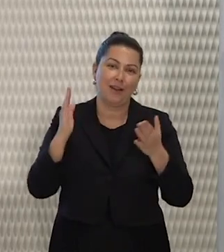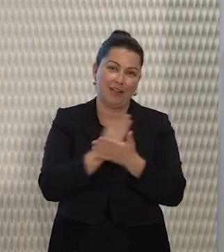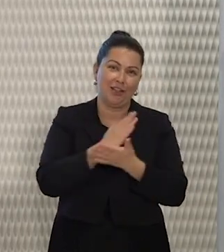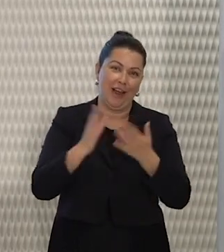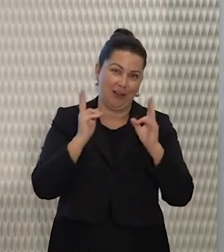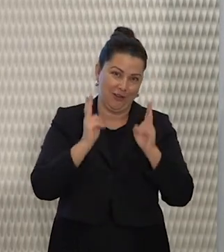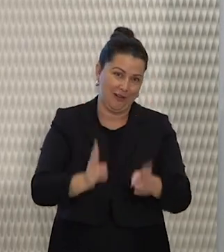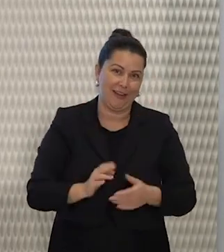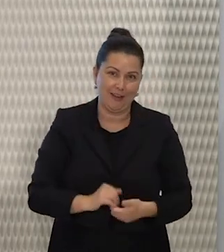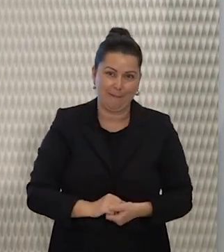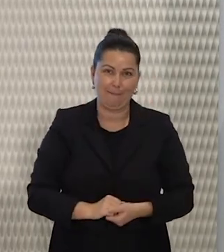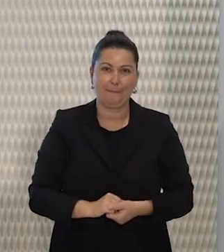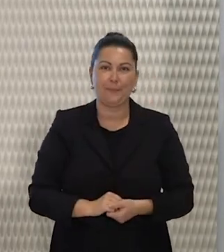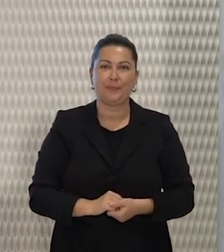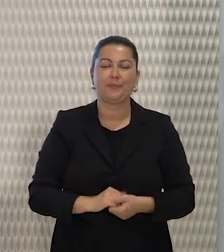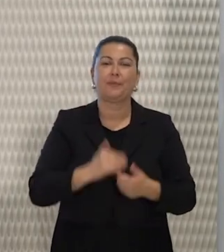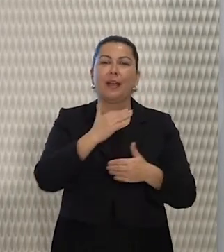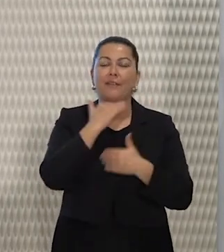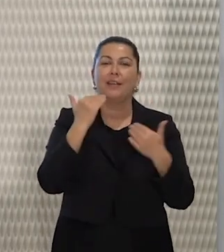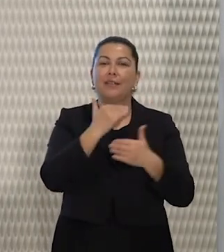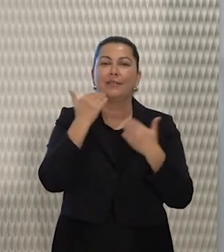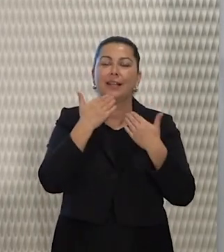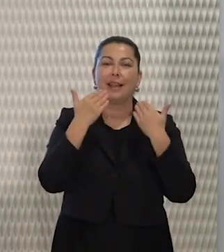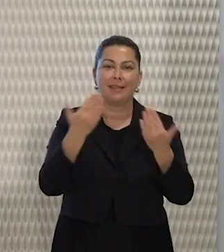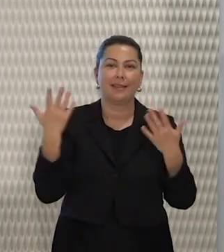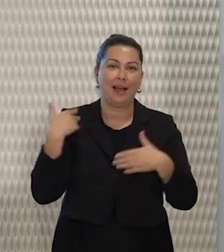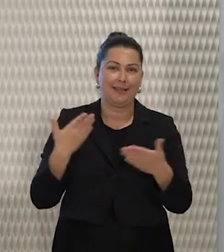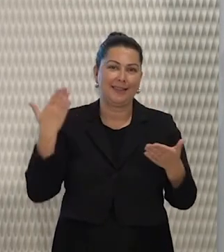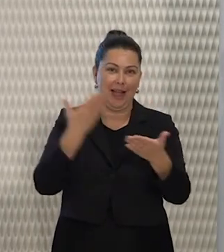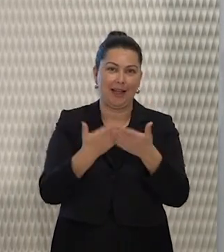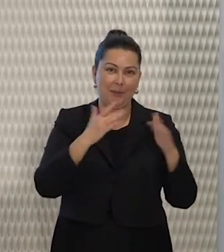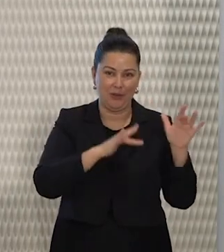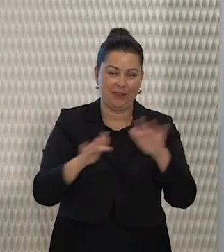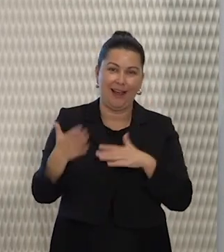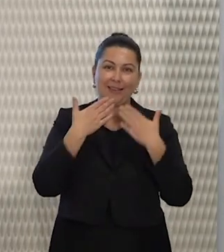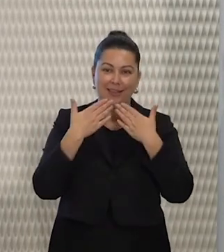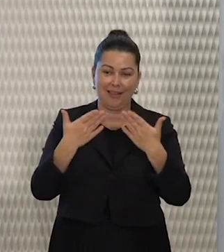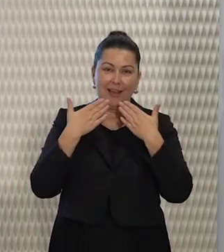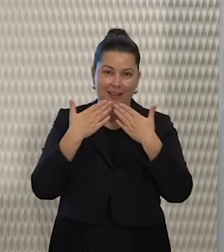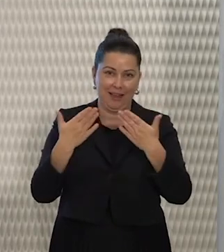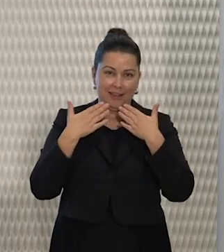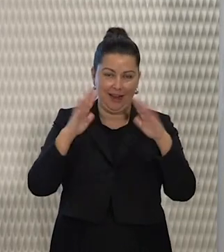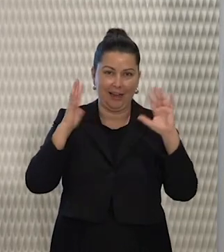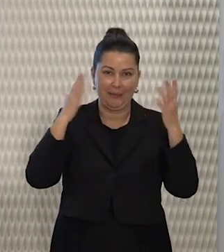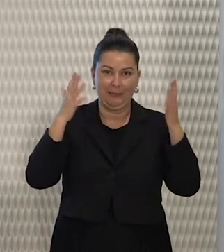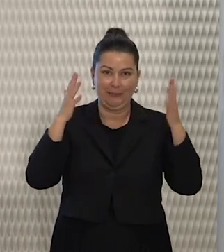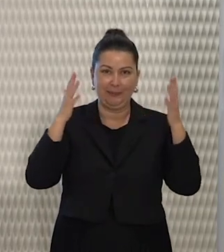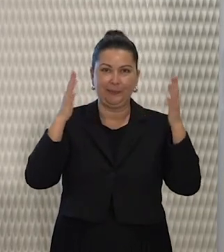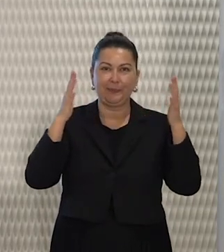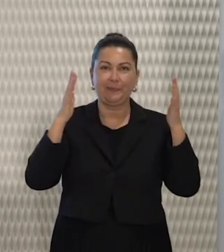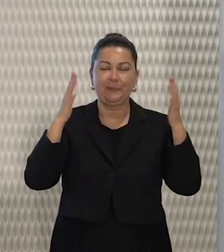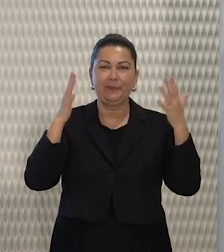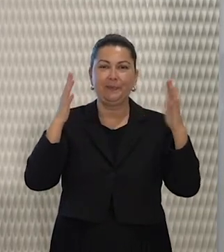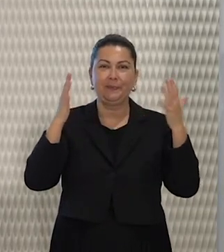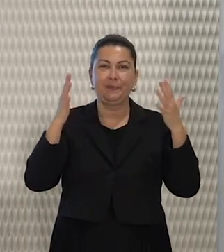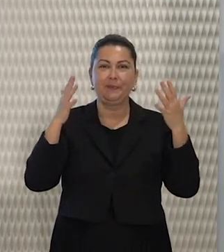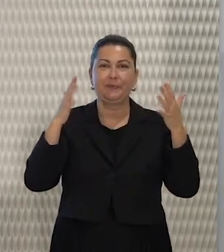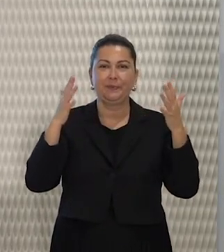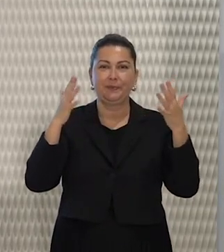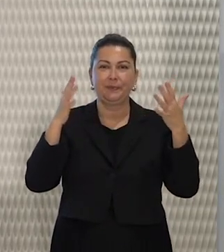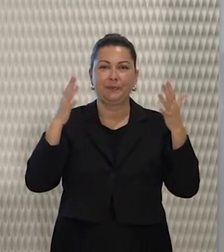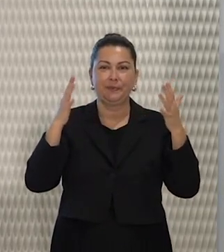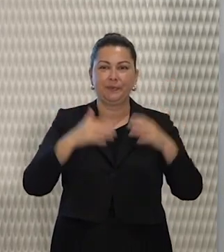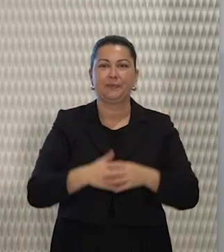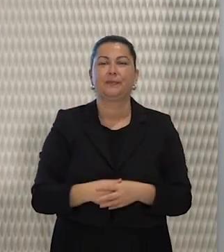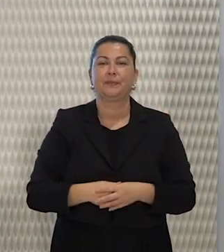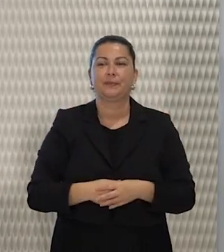treffen zu können. Vielen, vielen Dank, dass dieses Angebot da ist. Danke, Martina Sturmberger, Klaus Jungkunz und Stefanie